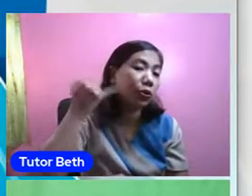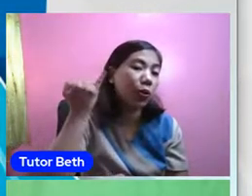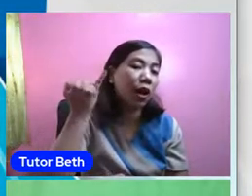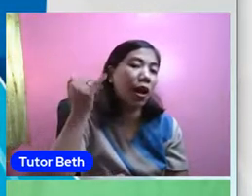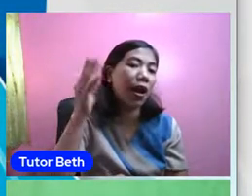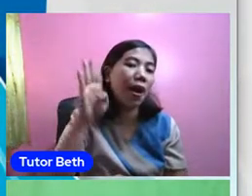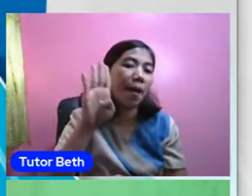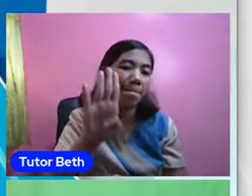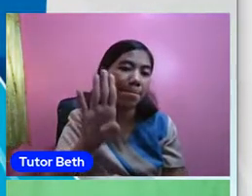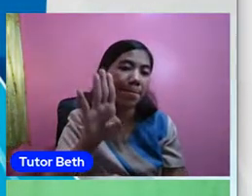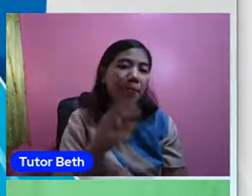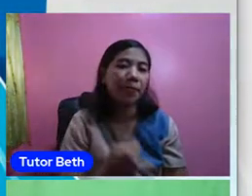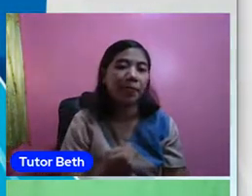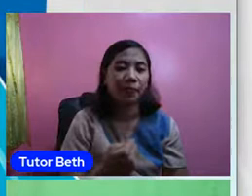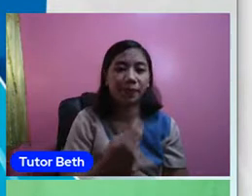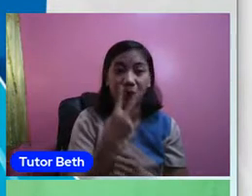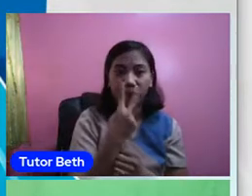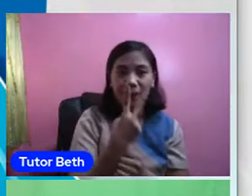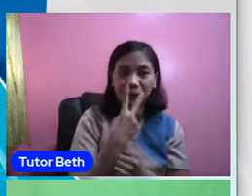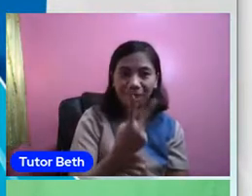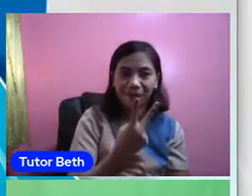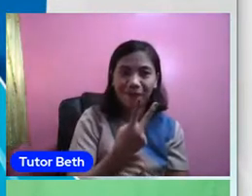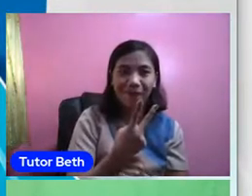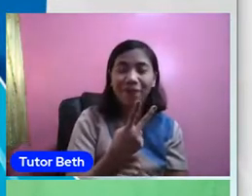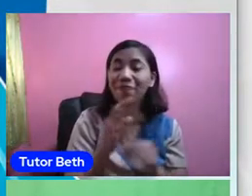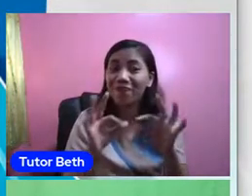Okay. Sige, tingnan na natin ha.